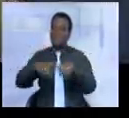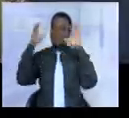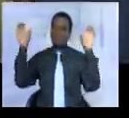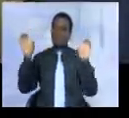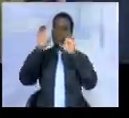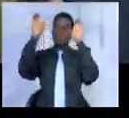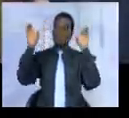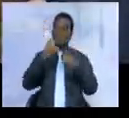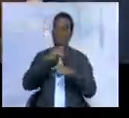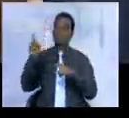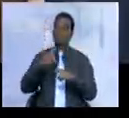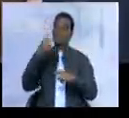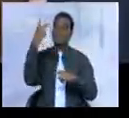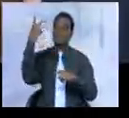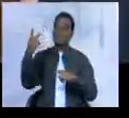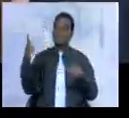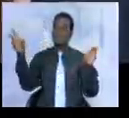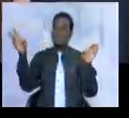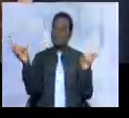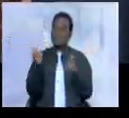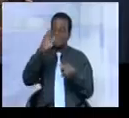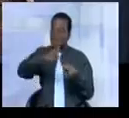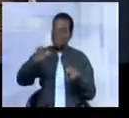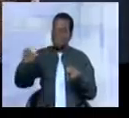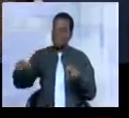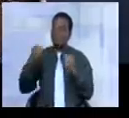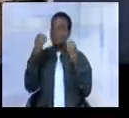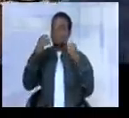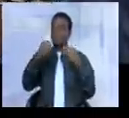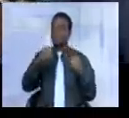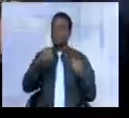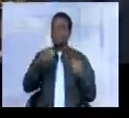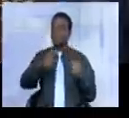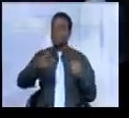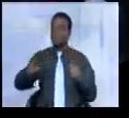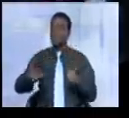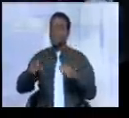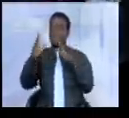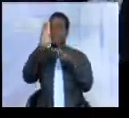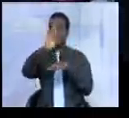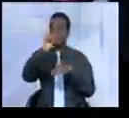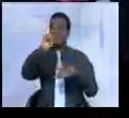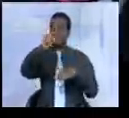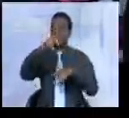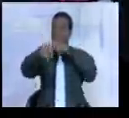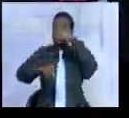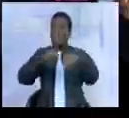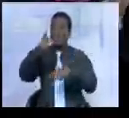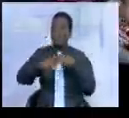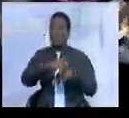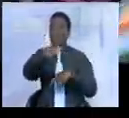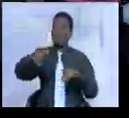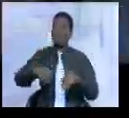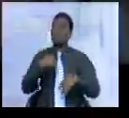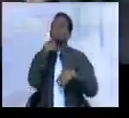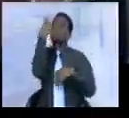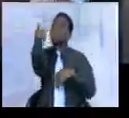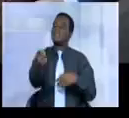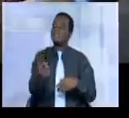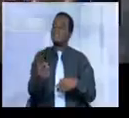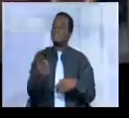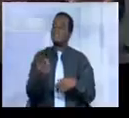cérémonie, où les petits pensionnaires, mais aussi de nombreux enfants de Bingerville et la population, leur ont exprimé